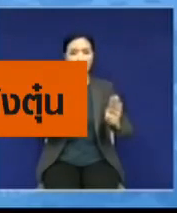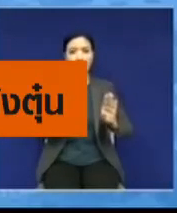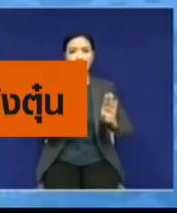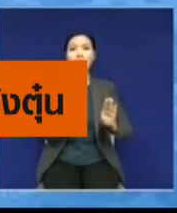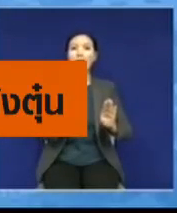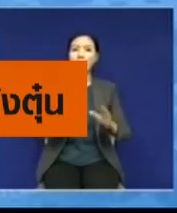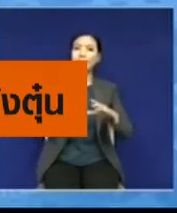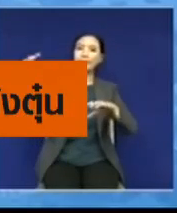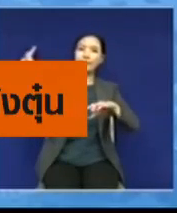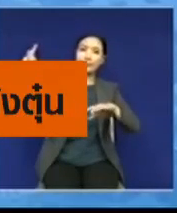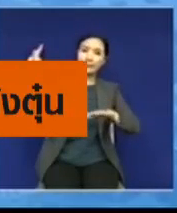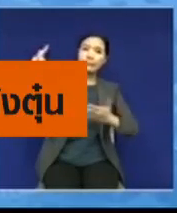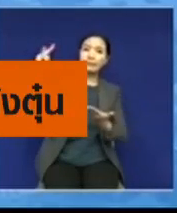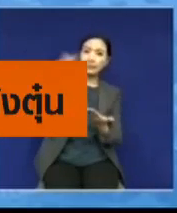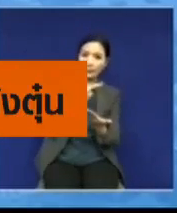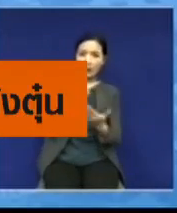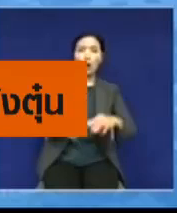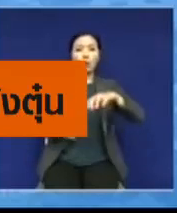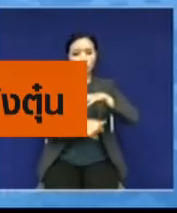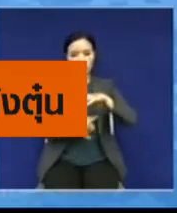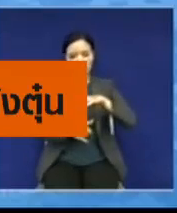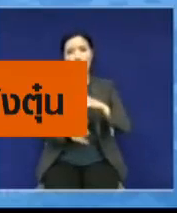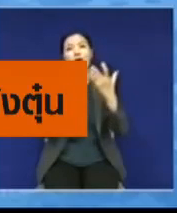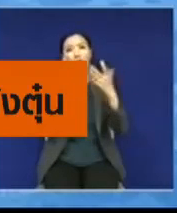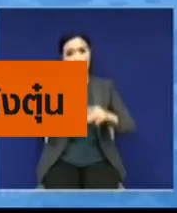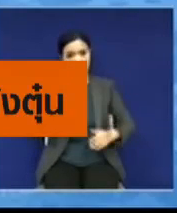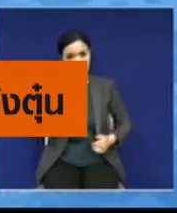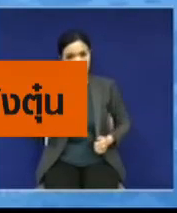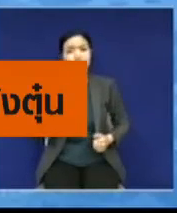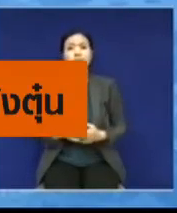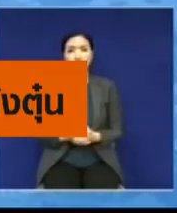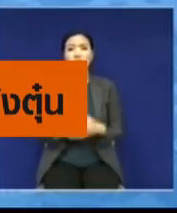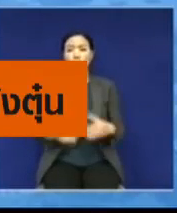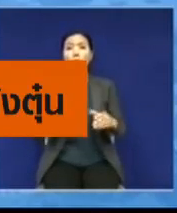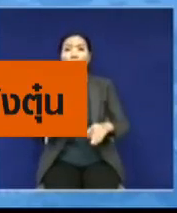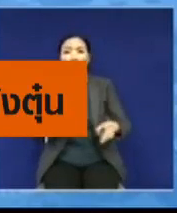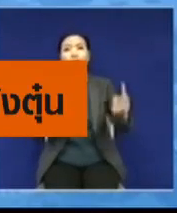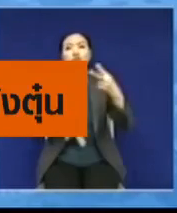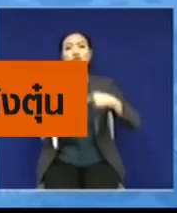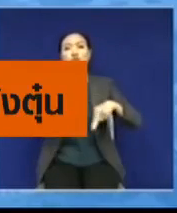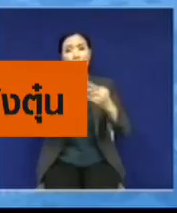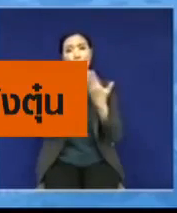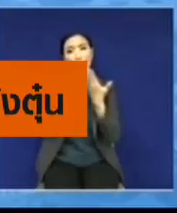ให้มีความเป็นหลากหลายอย่างที่เคยนำเรียนก็คือ alternative state quarantine ห